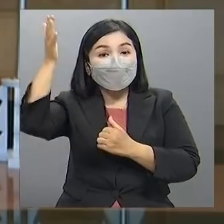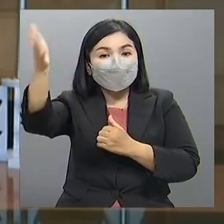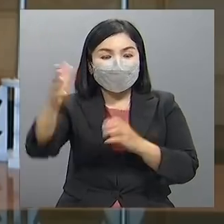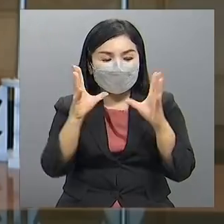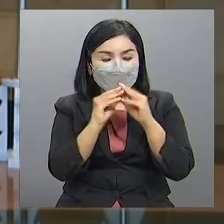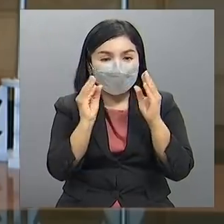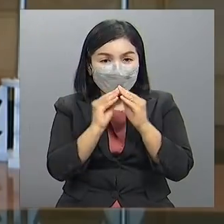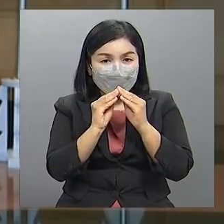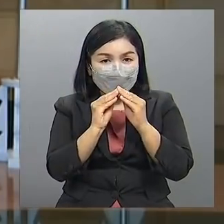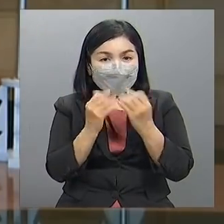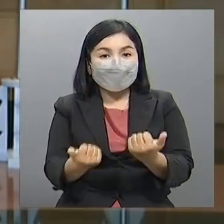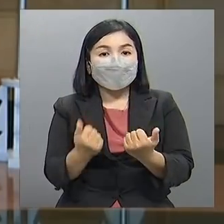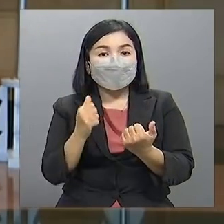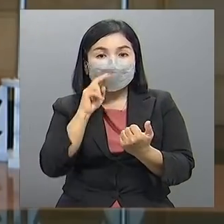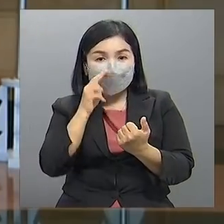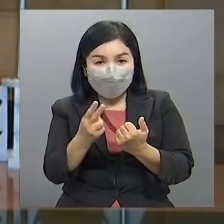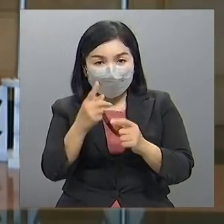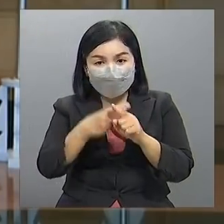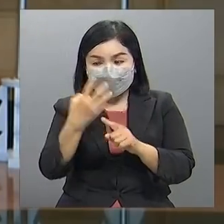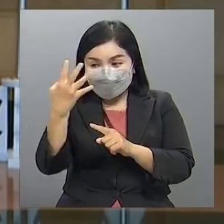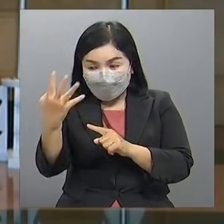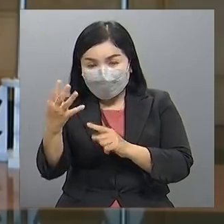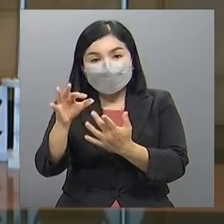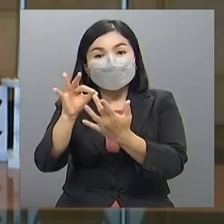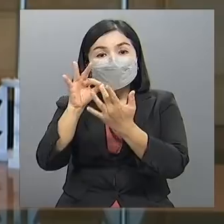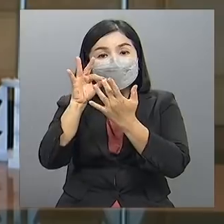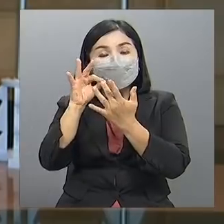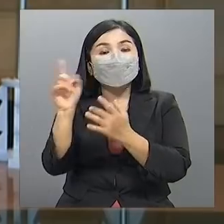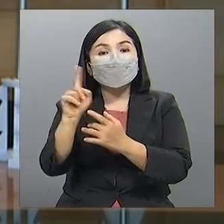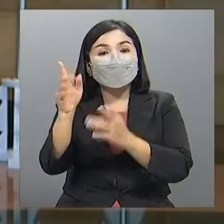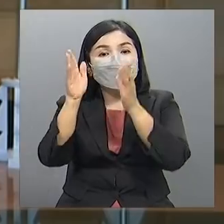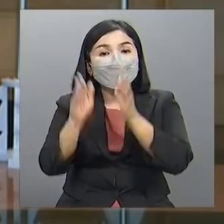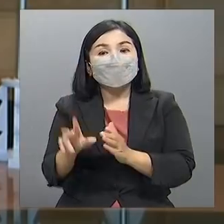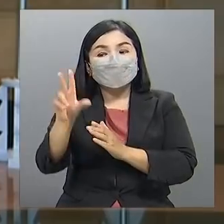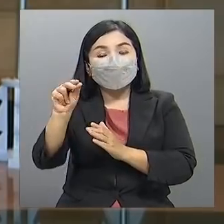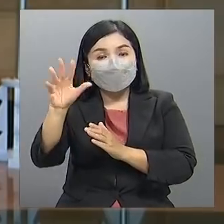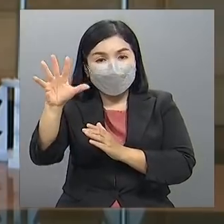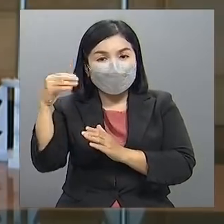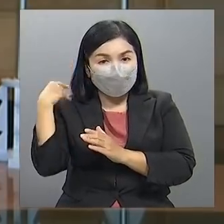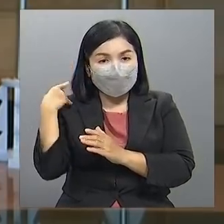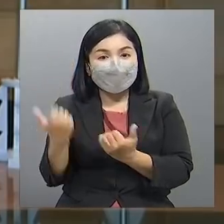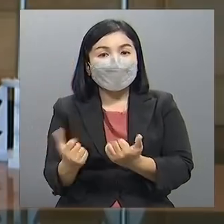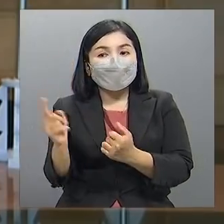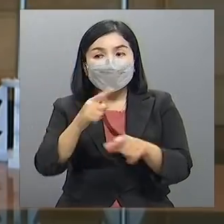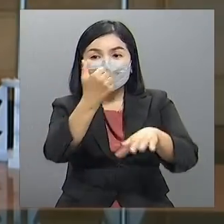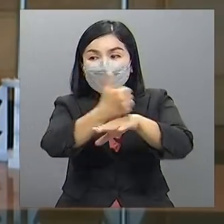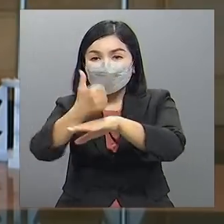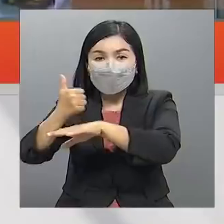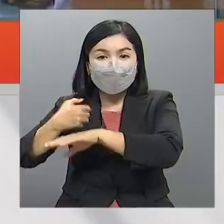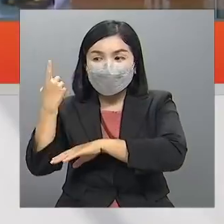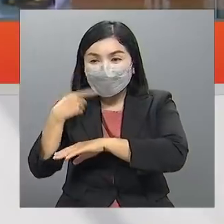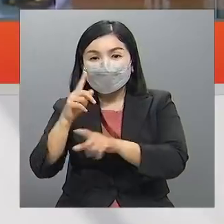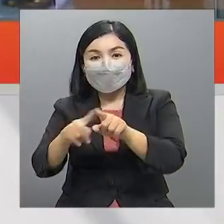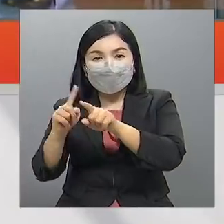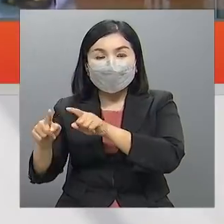งในเดือนเมษายนก็จะเลือกเพิ่มเติมเป็น35คนในช่วงนั้นนะคะก็จะมีบิ๊กเนมตบเท้าเข้าร่วมงานกับพรรคเศร